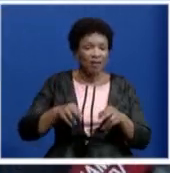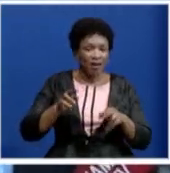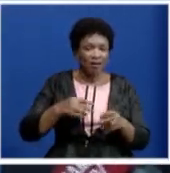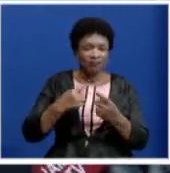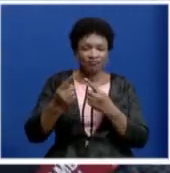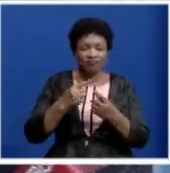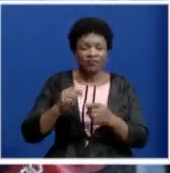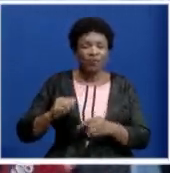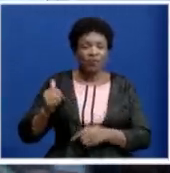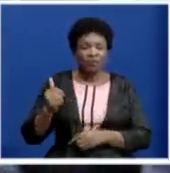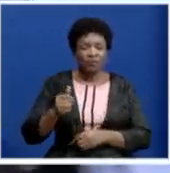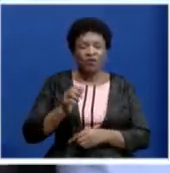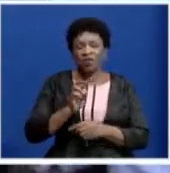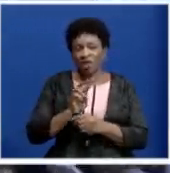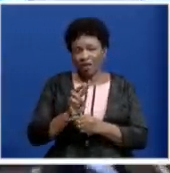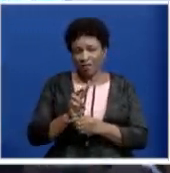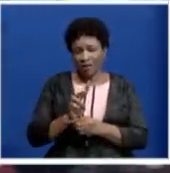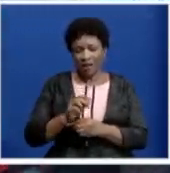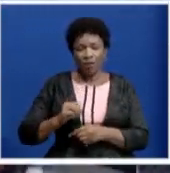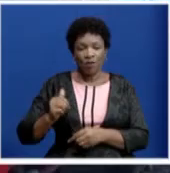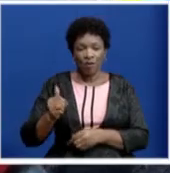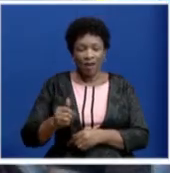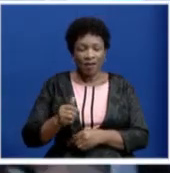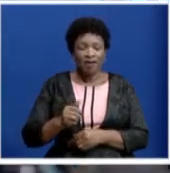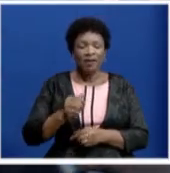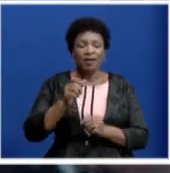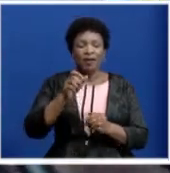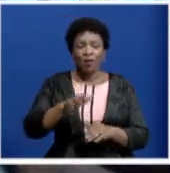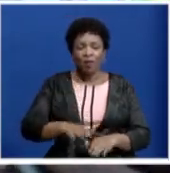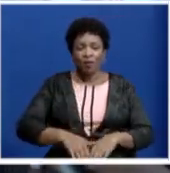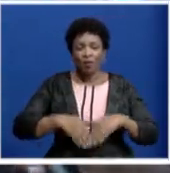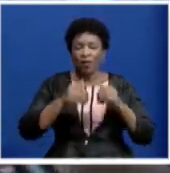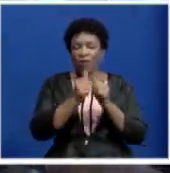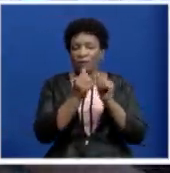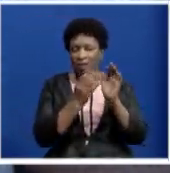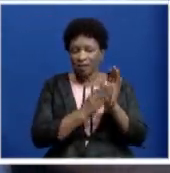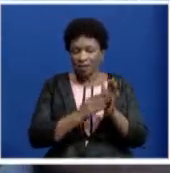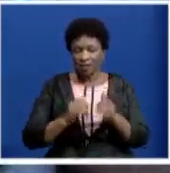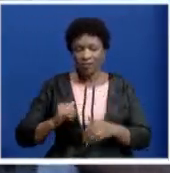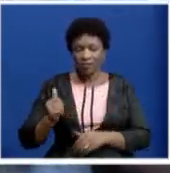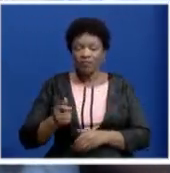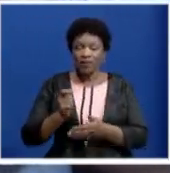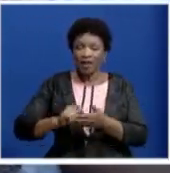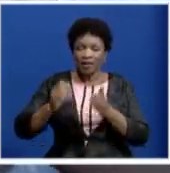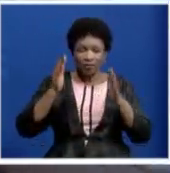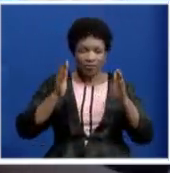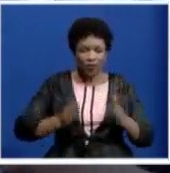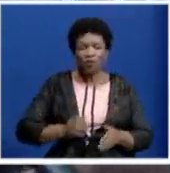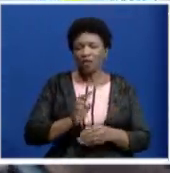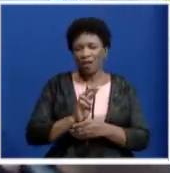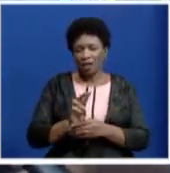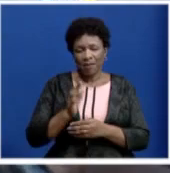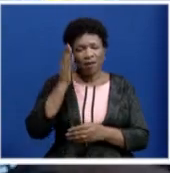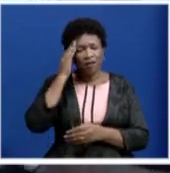wa chama ch demr na maendeleo chema wakili wa wabe hao 19 nawaki wa katib mkuu chema ili kuju hatu